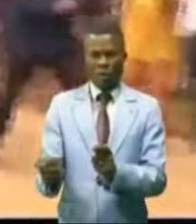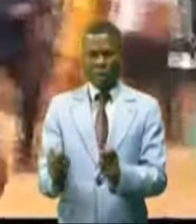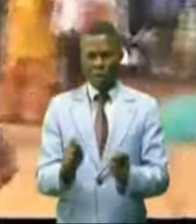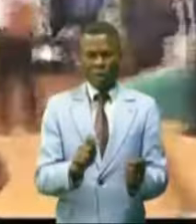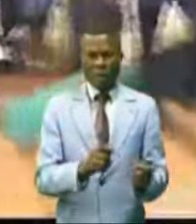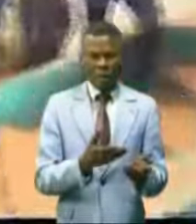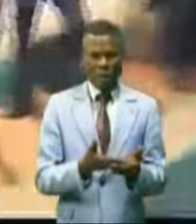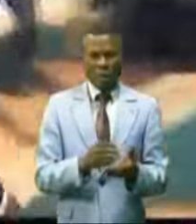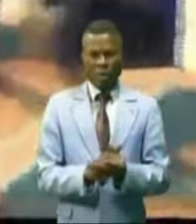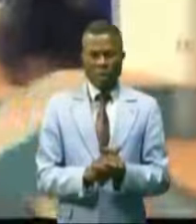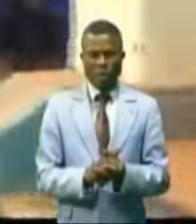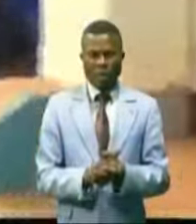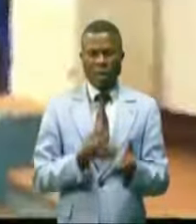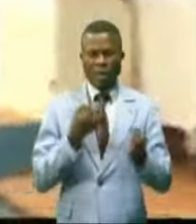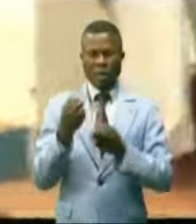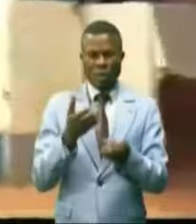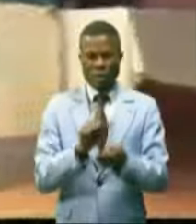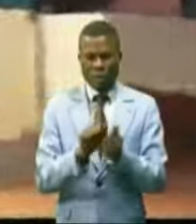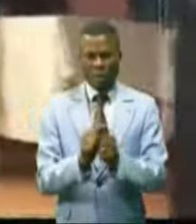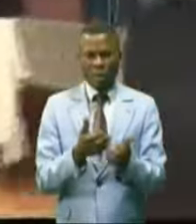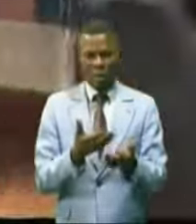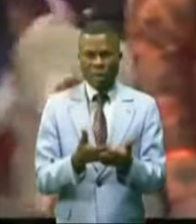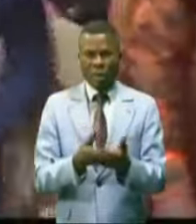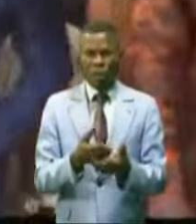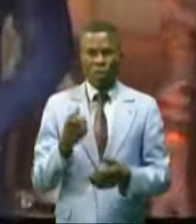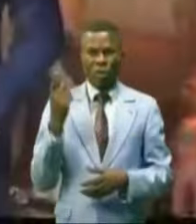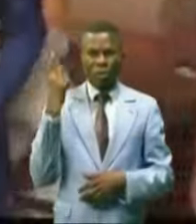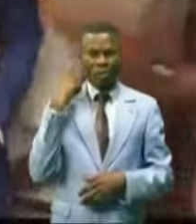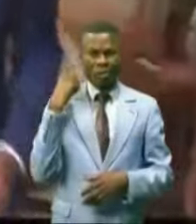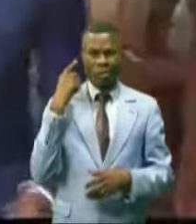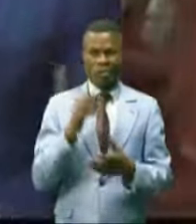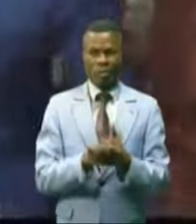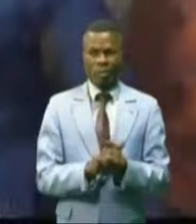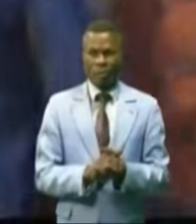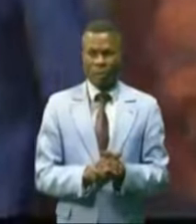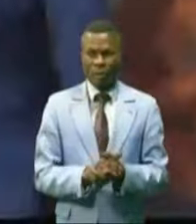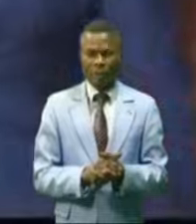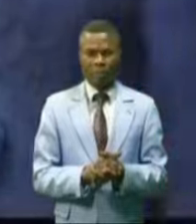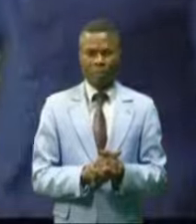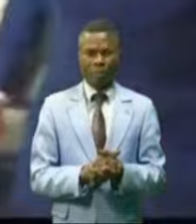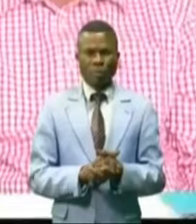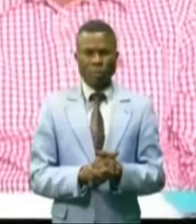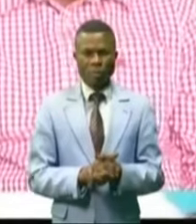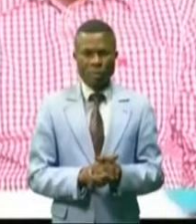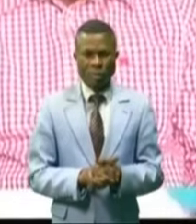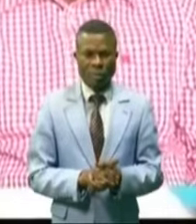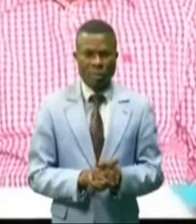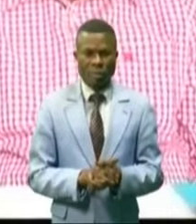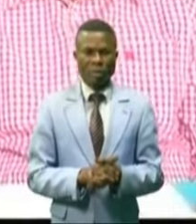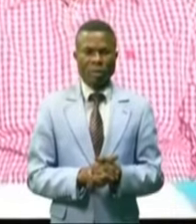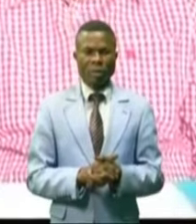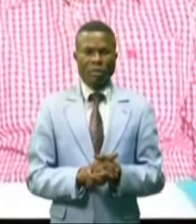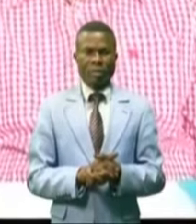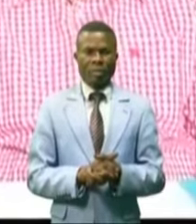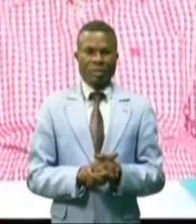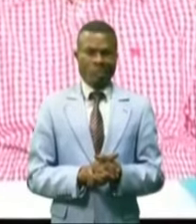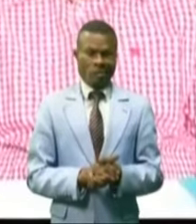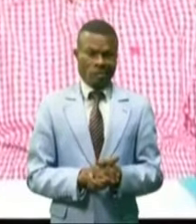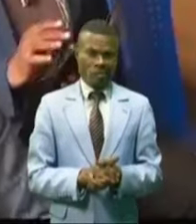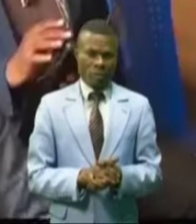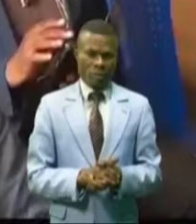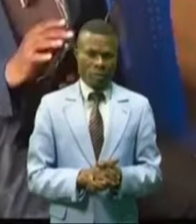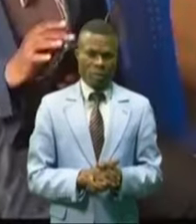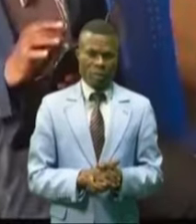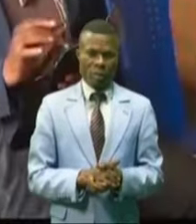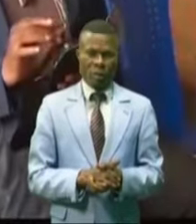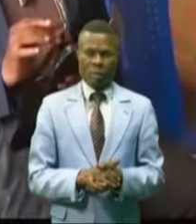le cadre pour la passation pacifique du pouvoir entre le gouverneur sortant Pancras Bongonkoï, représenté par Jean-Louis